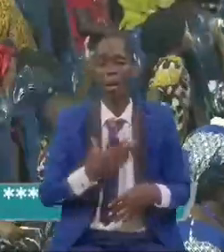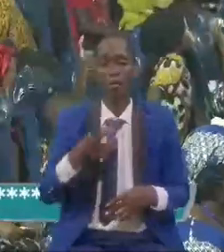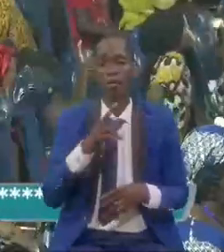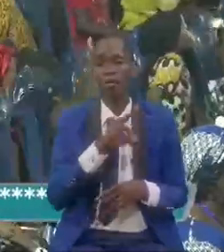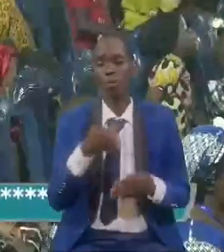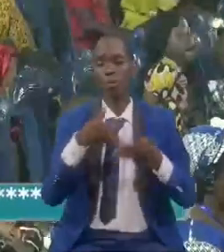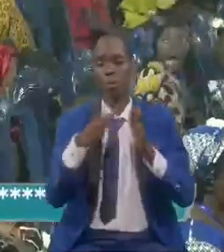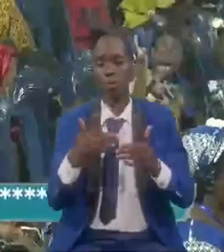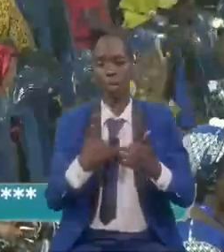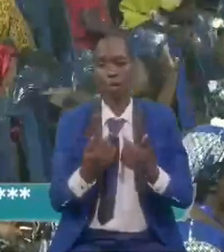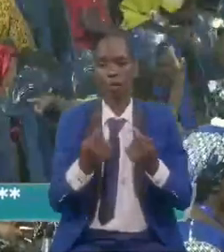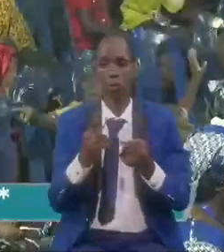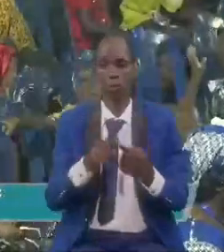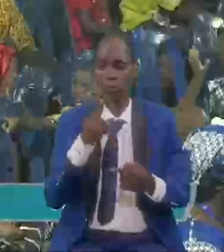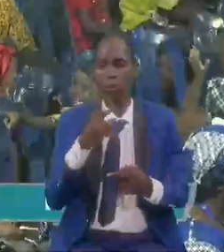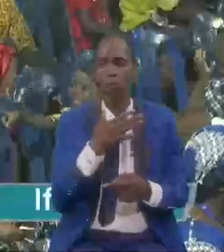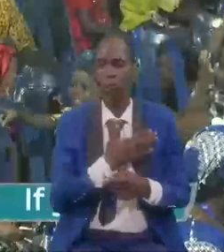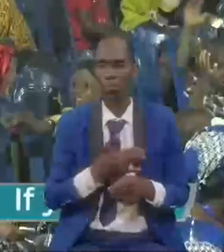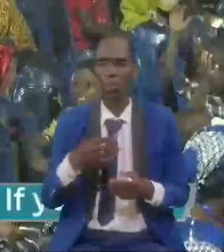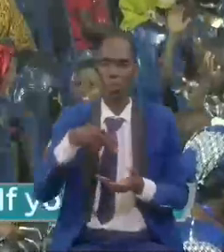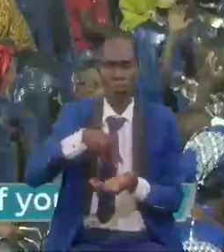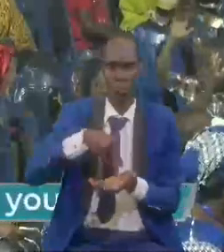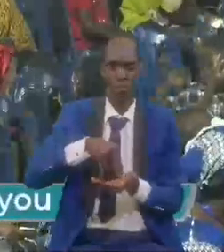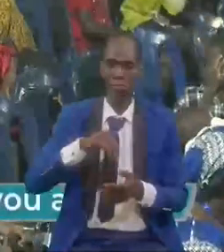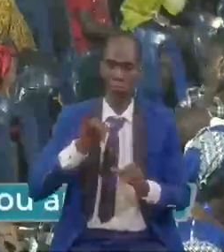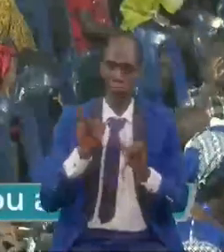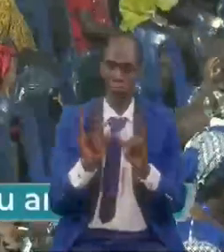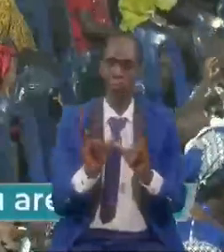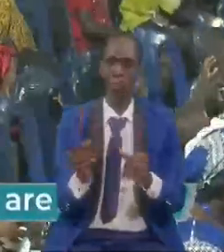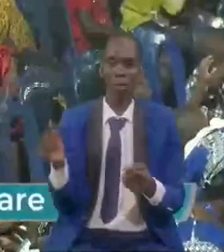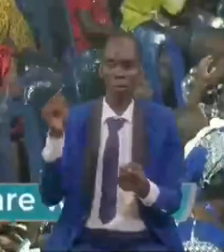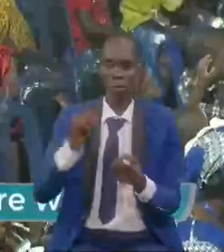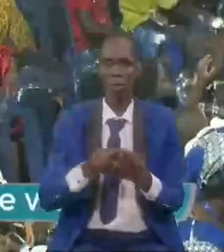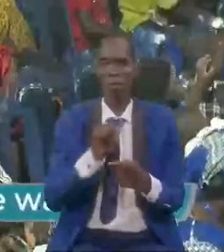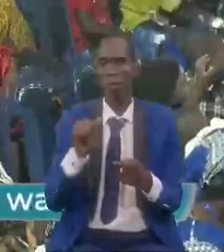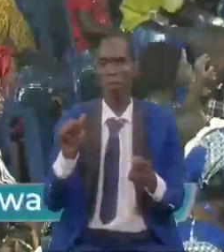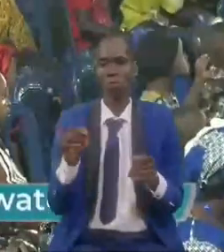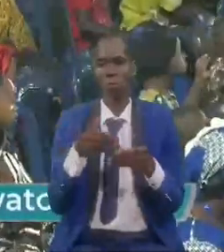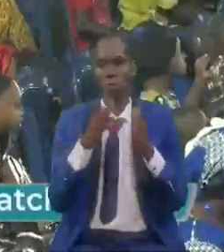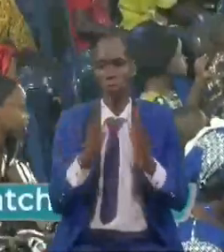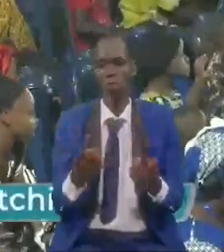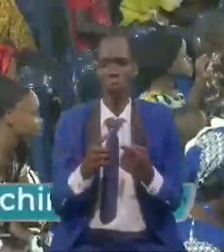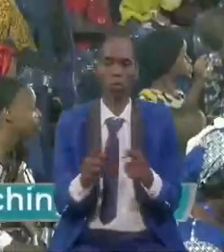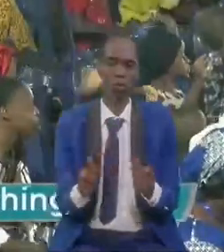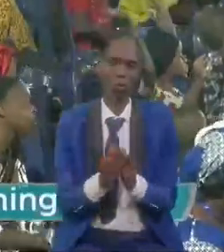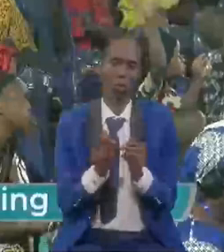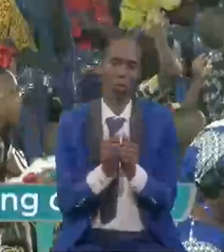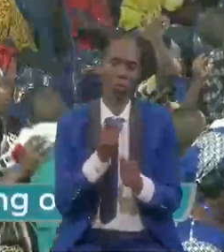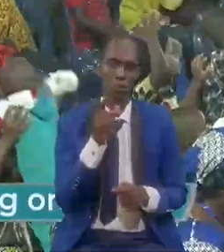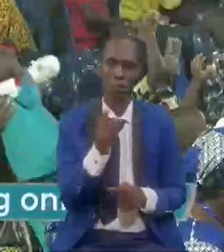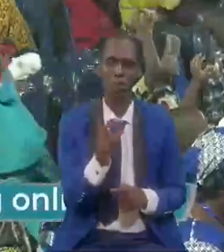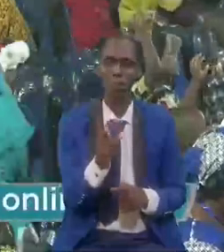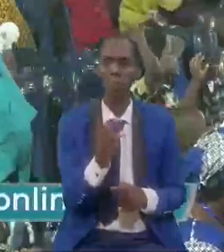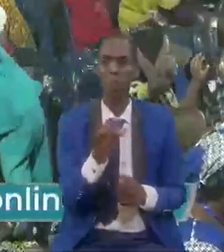Occupons-nous de tous ceux qui ont levé leurs mains ce soir, s'il vous plaît. Personne ne doit être négligé. Tous